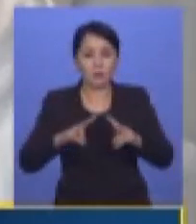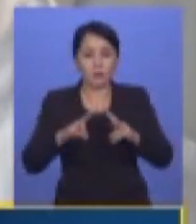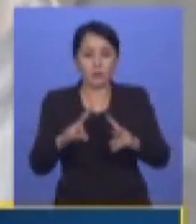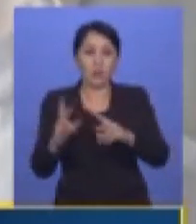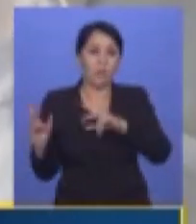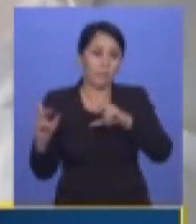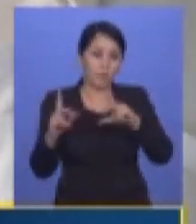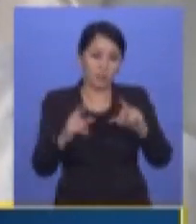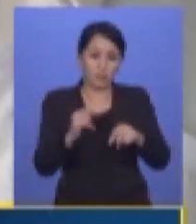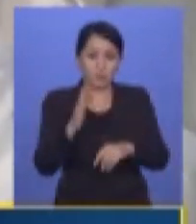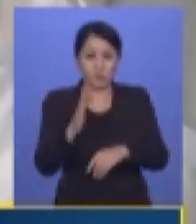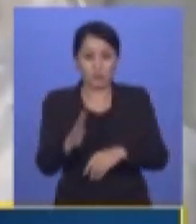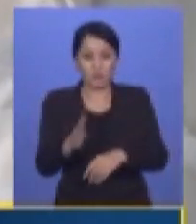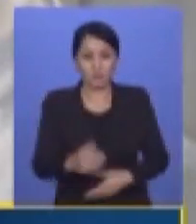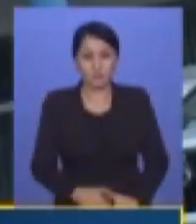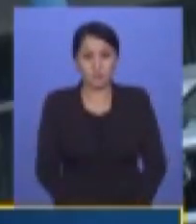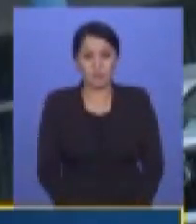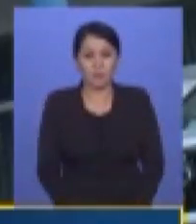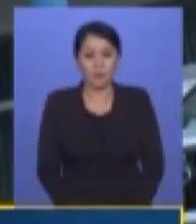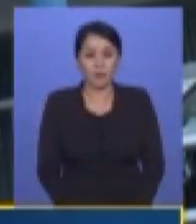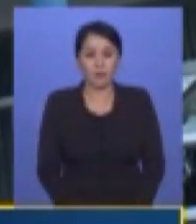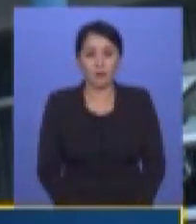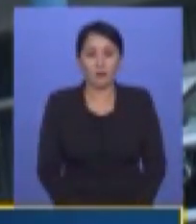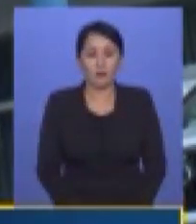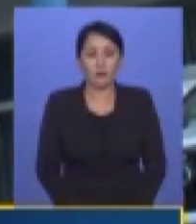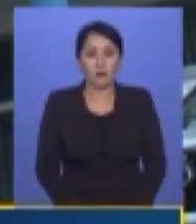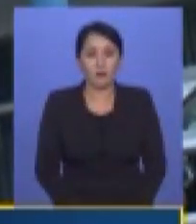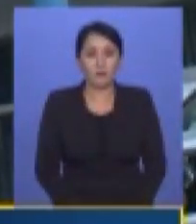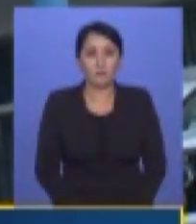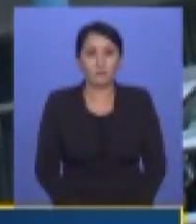бала орталығына жөнелтілмек. Мағжан Ахмадина, Анатолий Беланок, жаңалықтар қызметі.